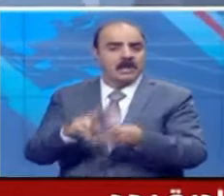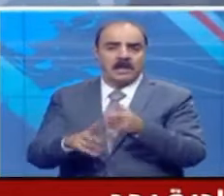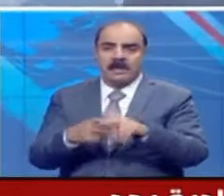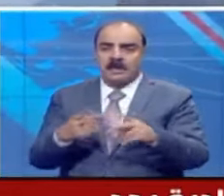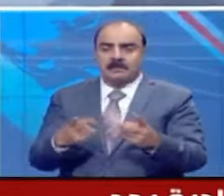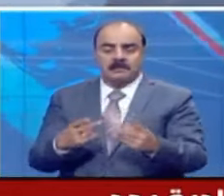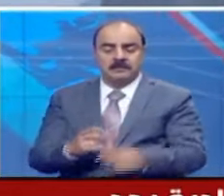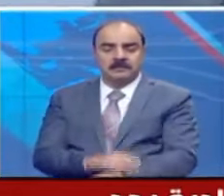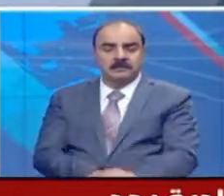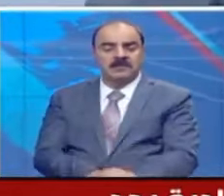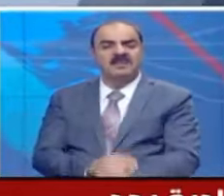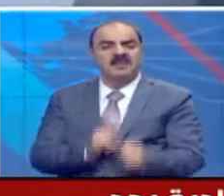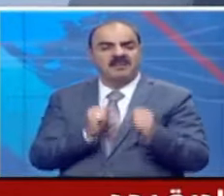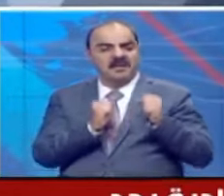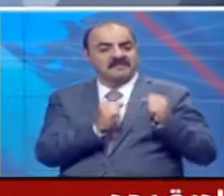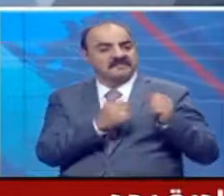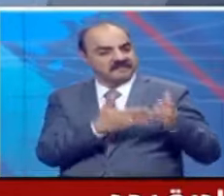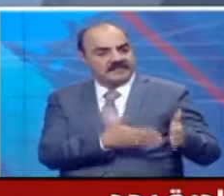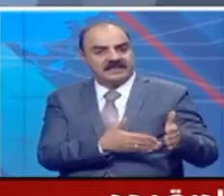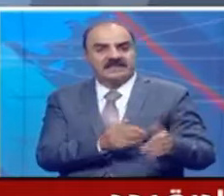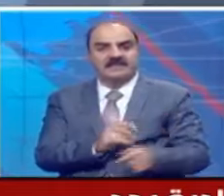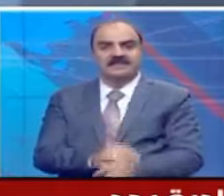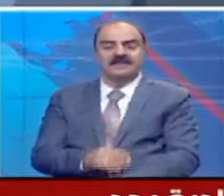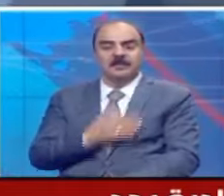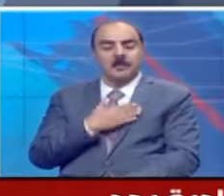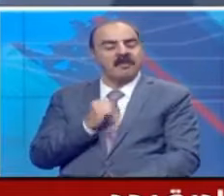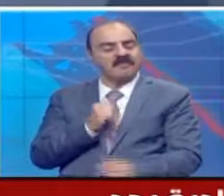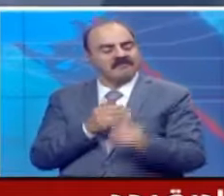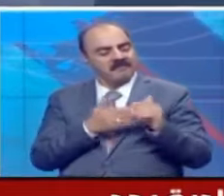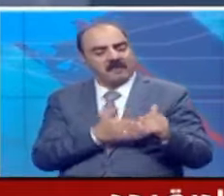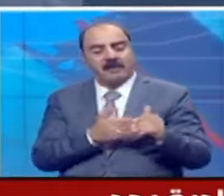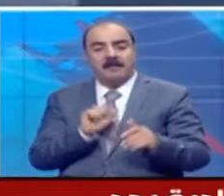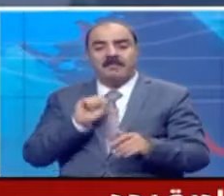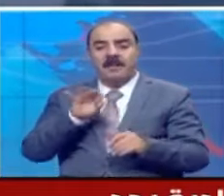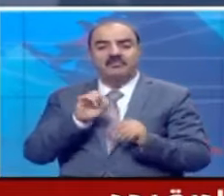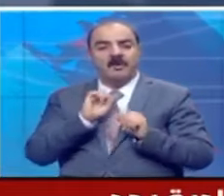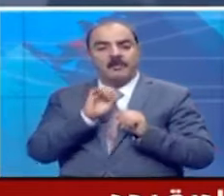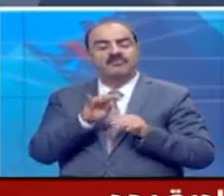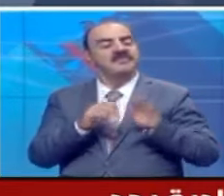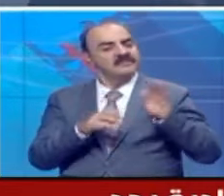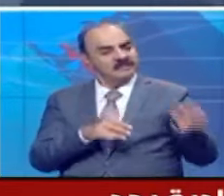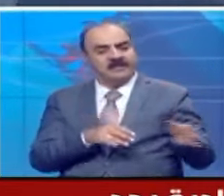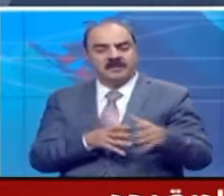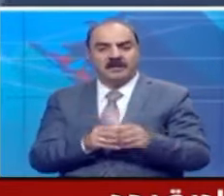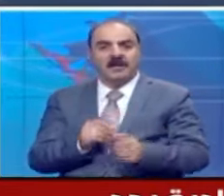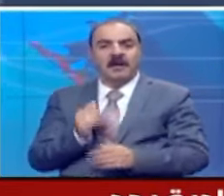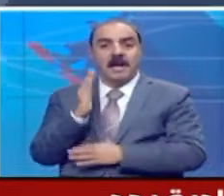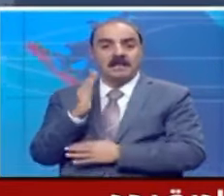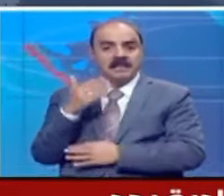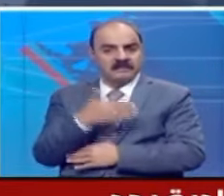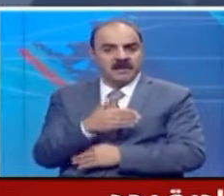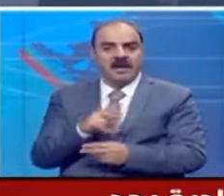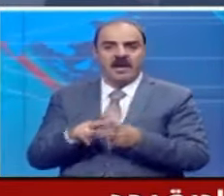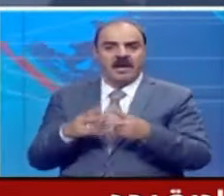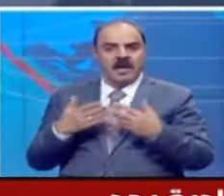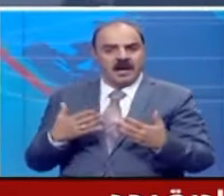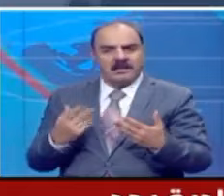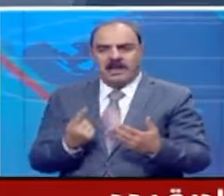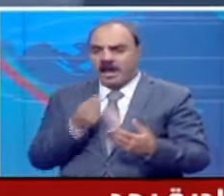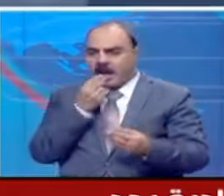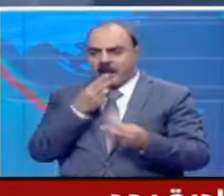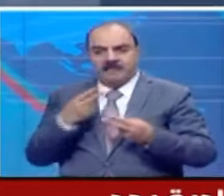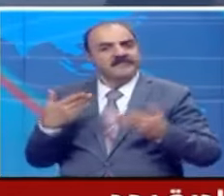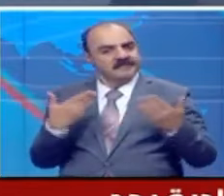حجم المخزون الاستراتيجي اللي موجود لدى الدولة المصرية من السلع المختلفة، سواء كانت سلع استراتيجية أو سلع